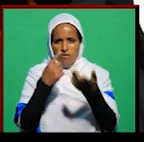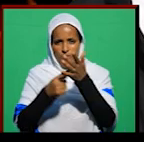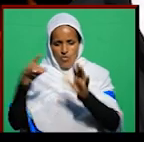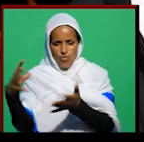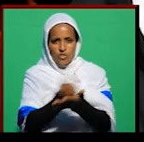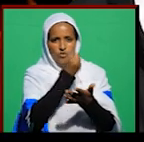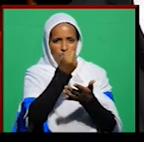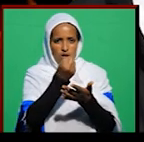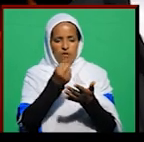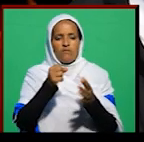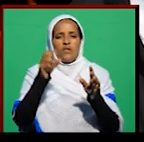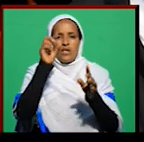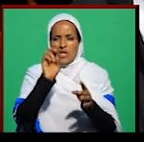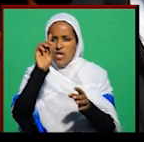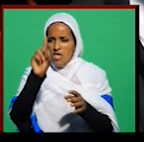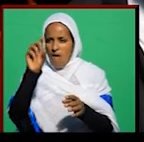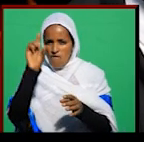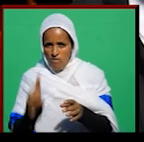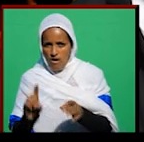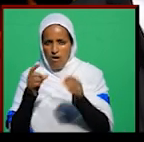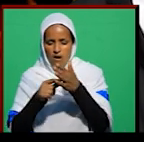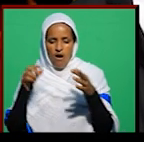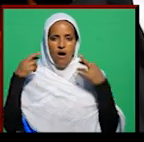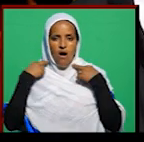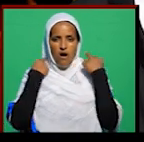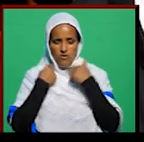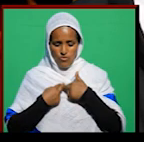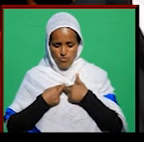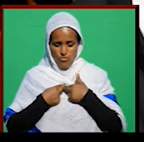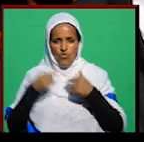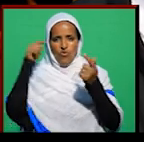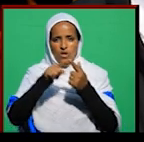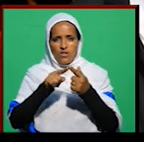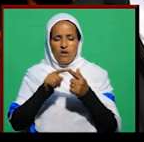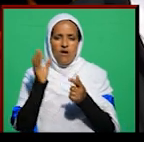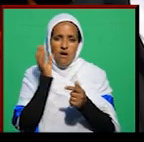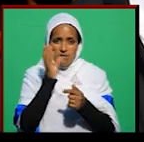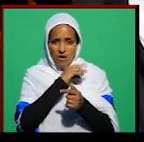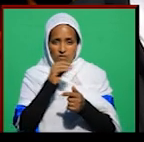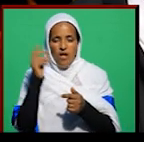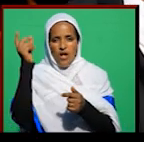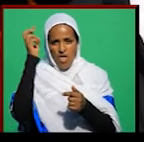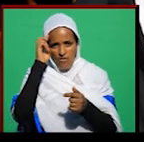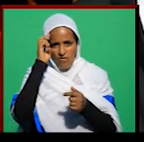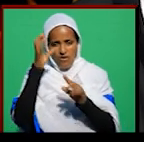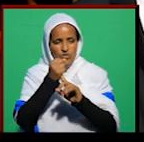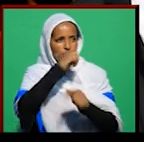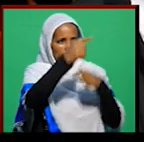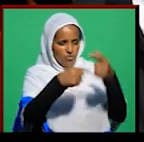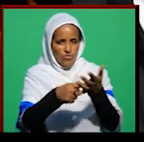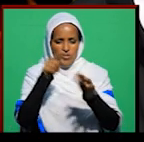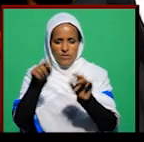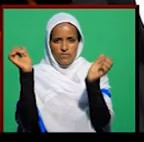ውሃመ ይጎ ወሰደው ሀበ ሐና ወቀያፋ አንገቱን በሀብል አስረው ወደ ሀናና ወደ ቀያፋ ይዘውት ሄዱ